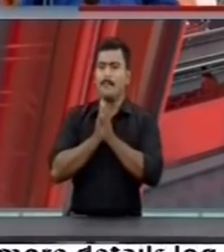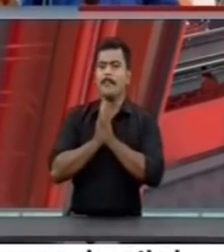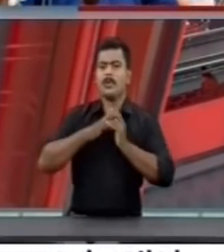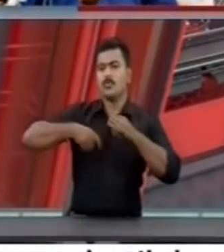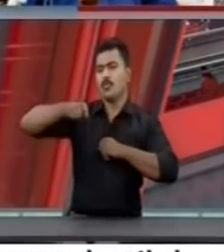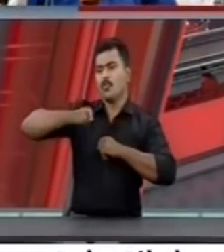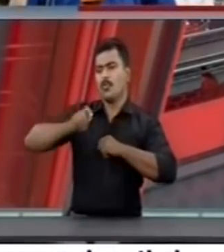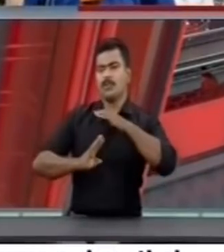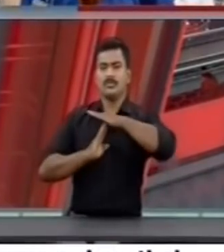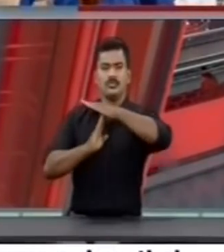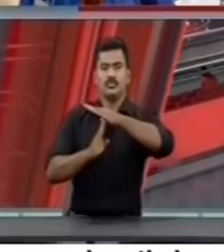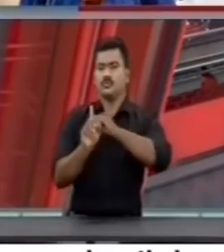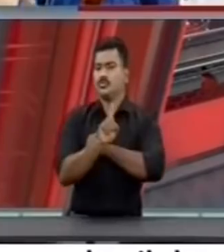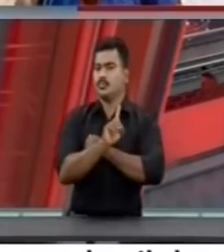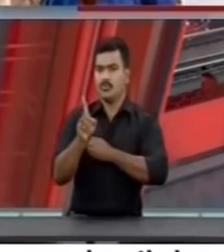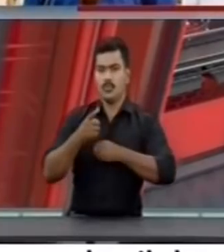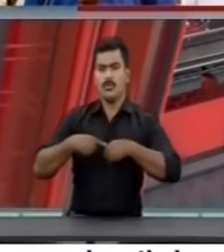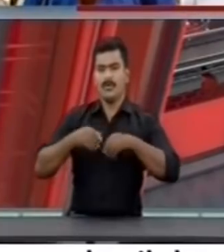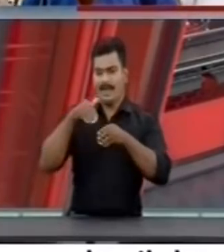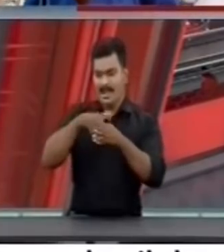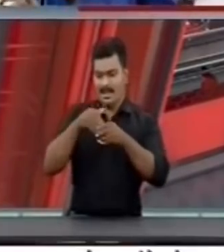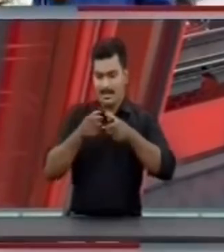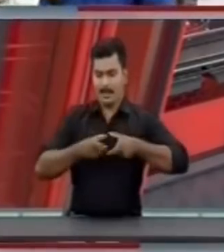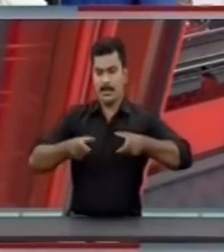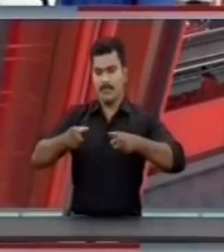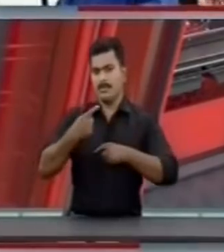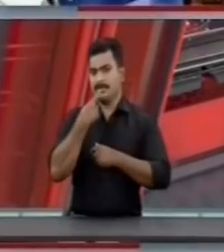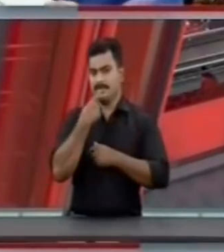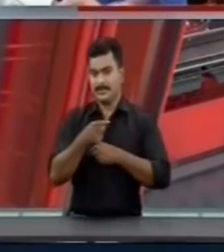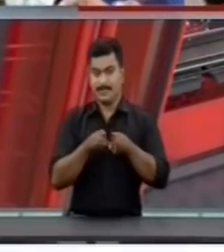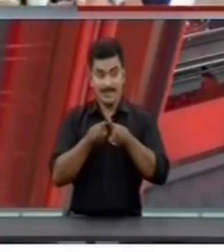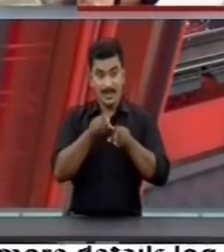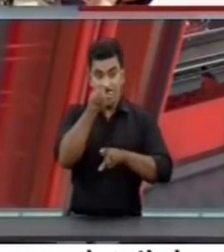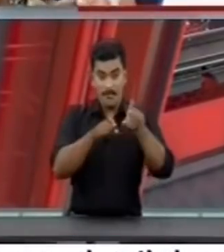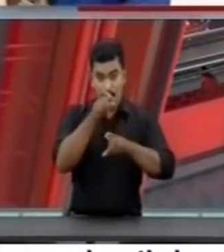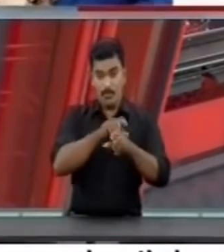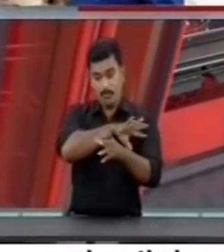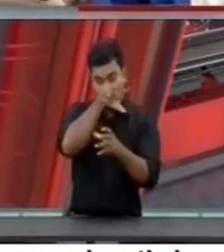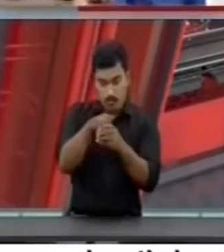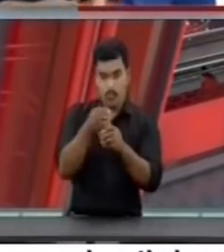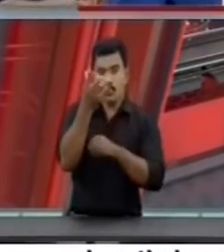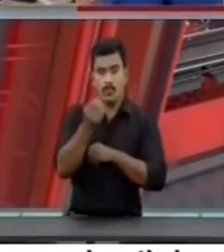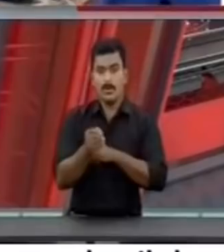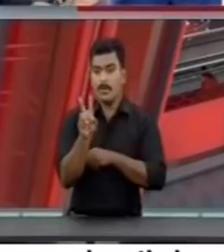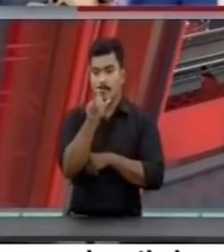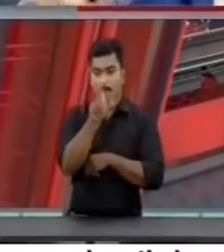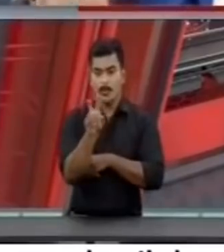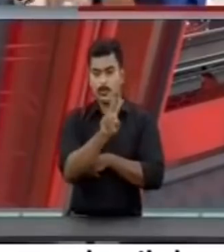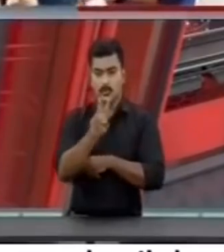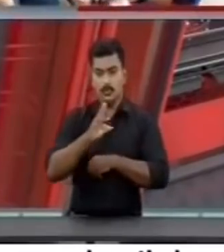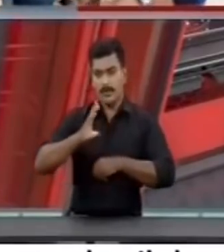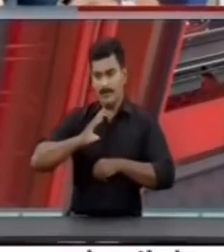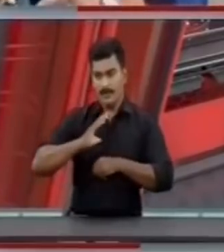കമ്മീഷൻ ഹൈക്കോടതിയിൽ വെച്ചിട്ടുള്ളത്. കേന്ദ്ര സർക്കാർ റിട്ടേണിംഗ് ഓഫീസറെ അടക്കം കക്ഷി ചേർക്കണമെന്ന വാദവും വെച്ചു. ഏതായാലും ഈ രണ്ട് സ്ഥാനാർത്ഥികൾ ഇപ്പോൾ എന്നോടൊപ്പം ചേരുകയാണ്.